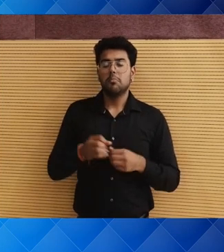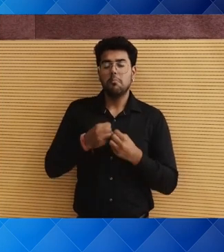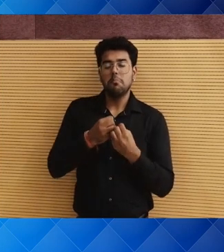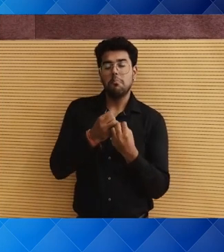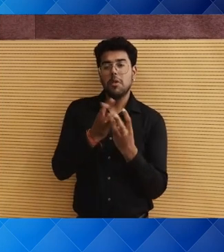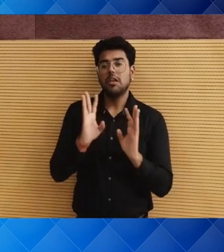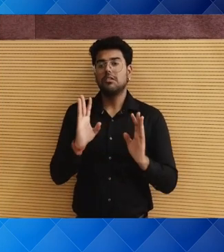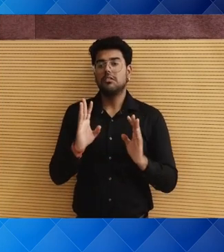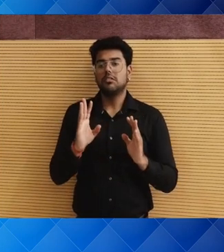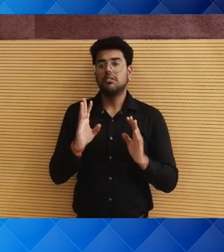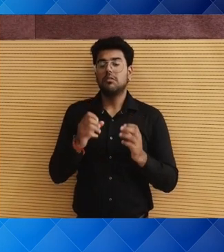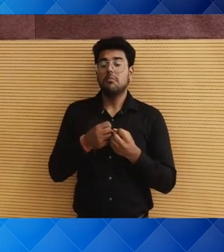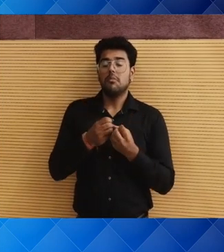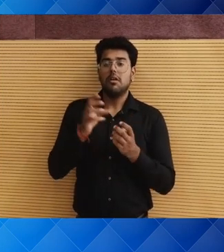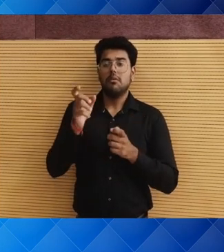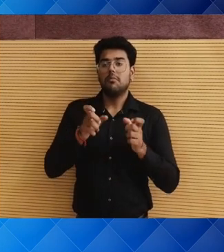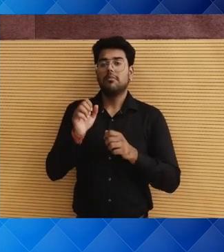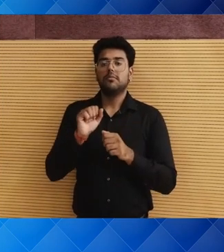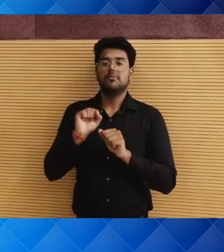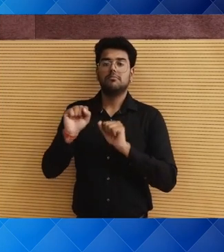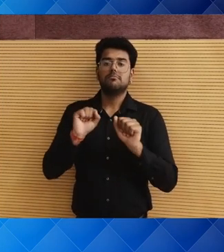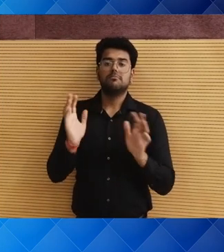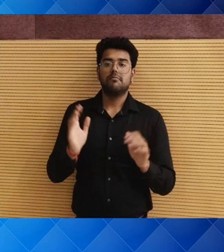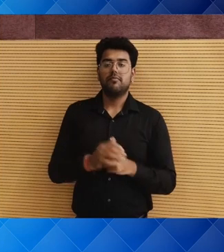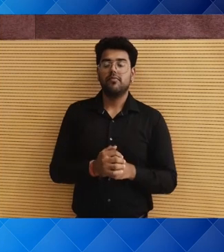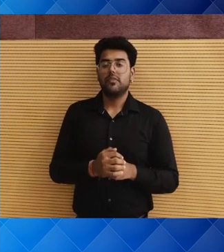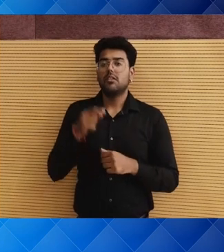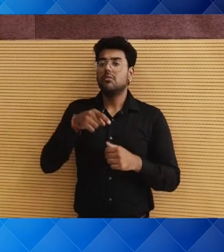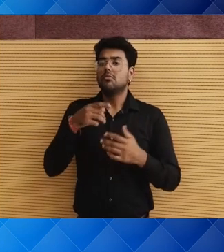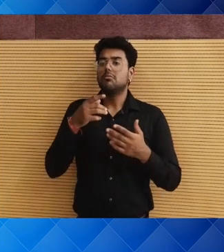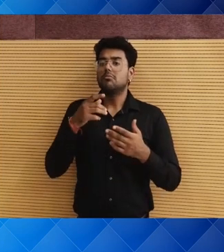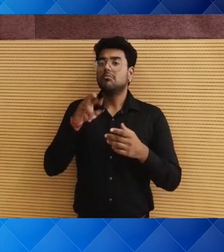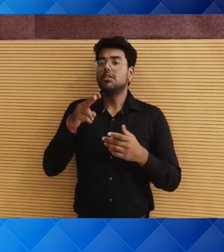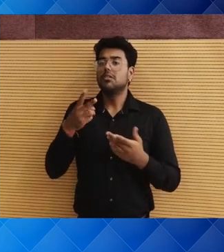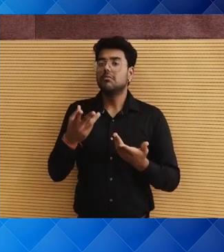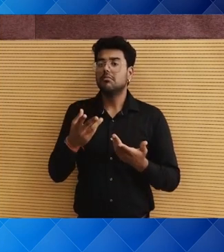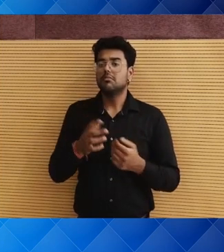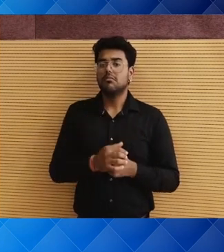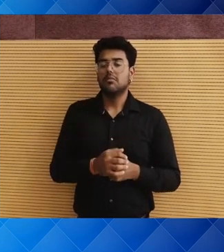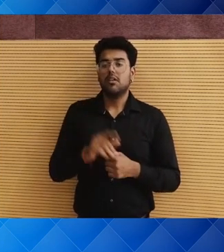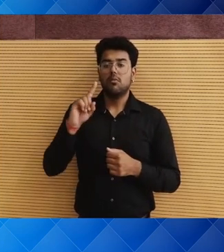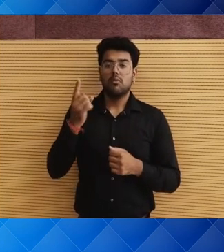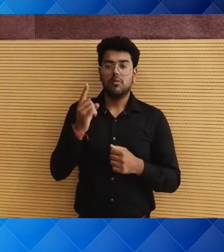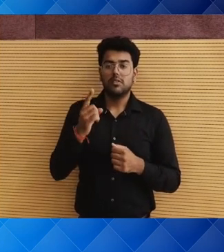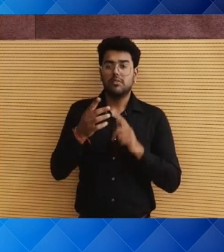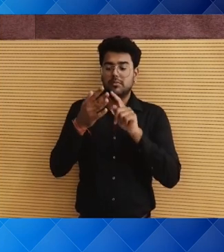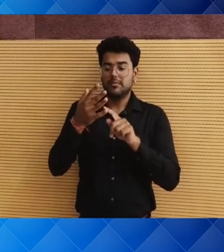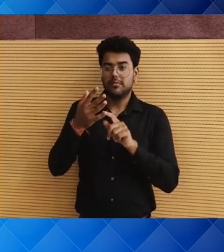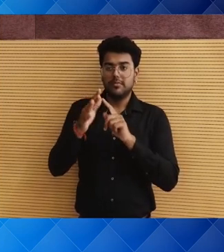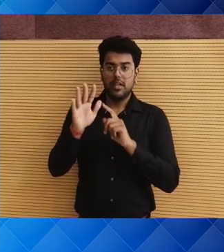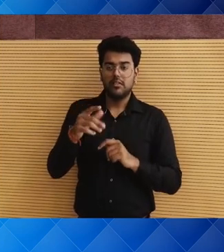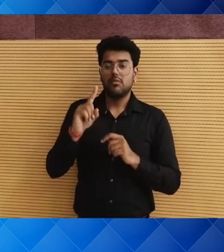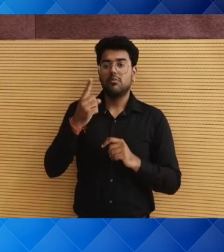अन्नमय कोष, पंचकोष आधारित होना चाहिए। पंचकोष की अर्थ क्या है? पहला पंचकोष की पहला शर्त